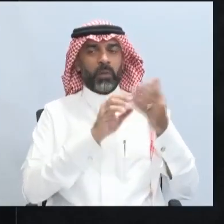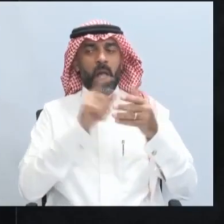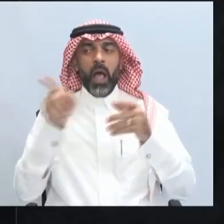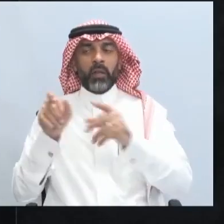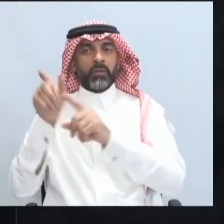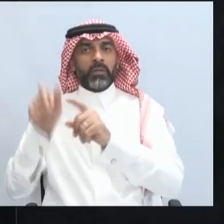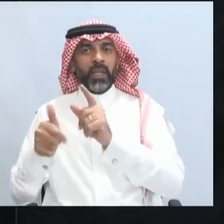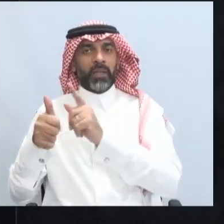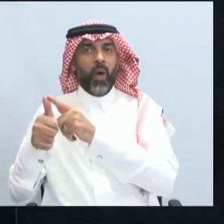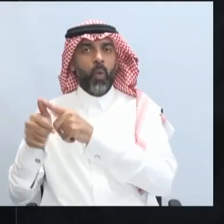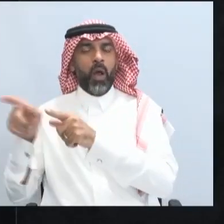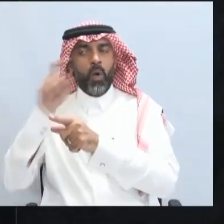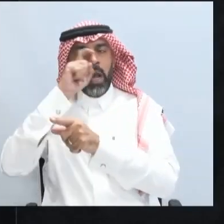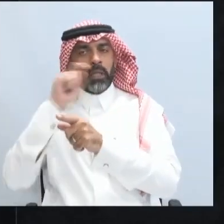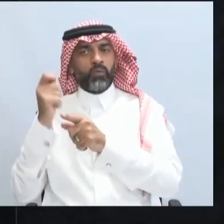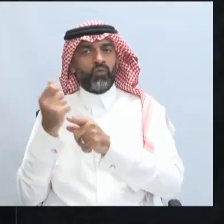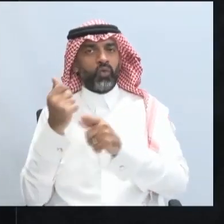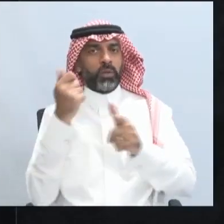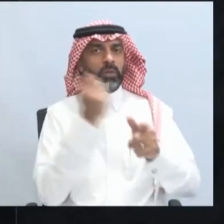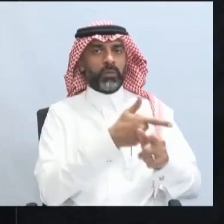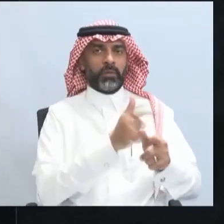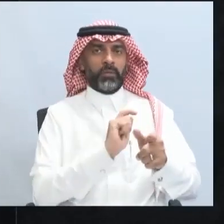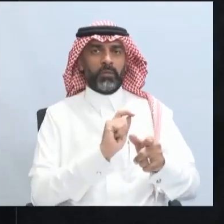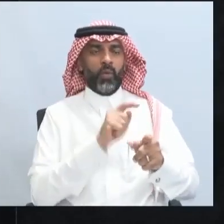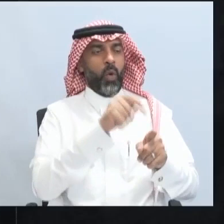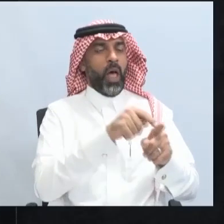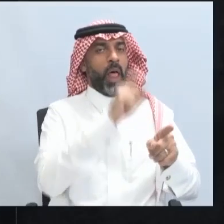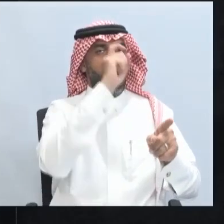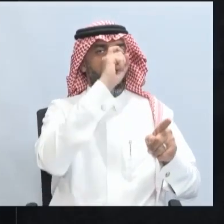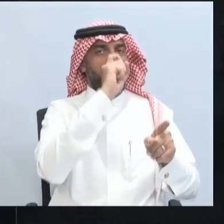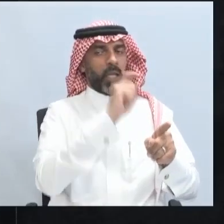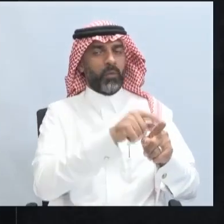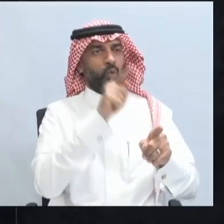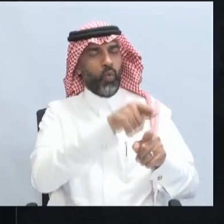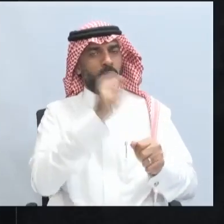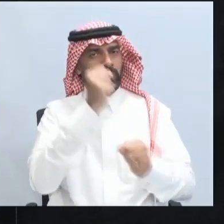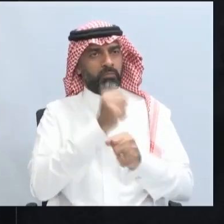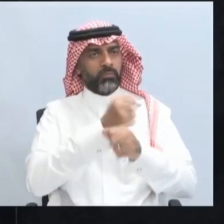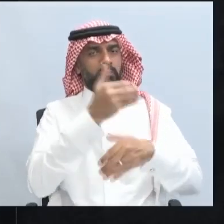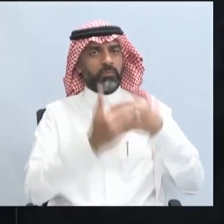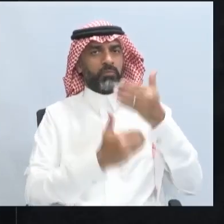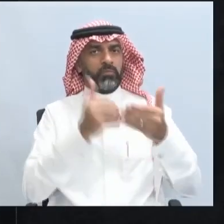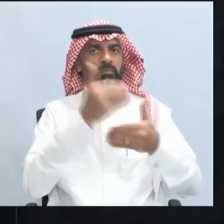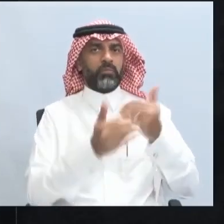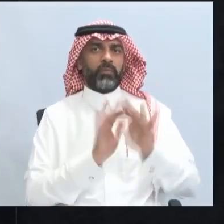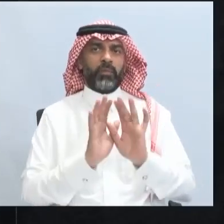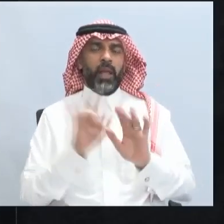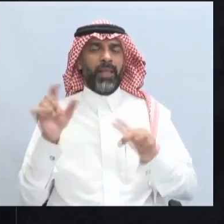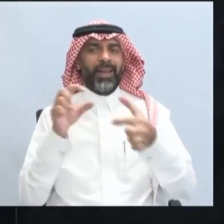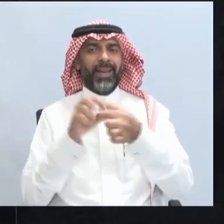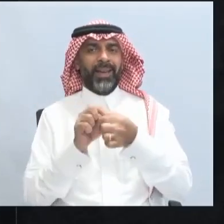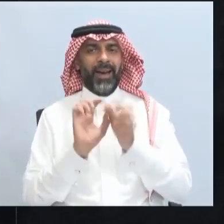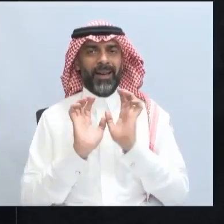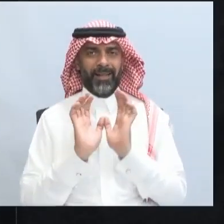بيتا فان هذا هذه ايضا ترد على الاعمال او ترد على العلاقه بين الاشخاص